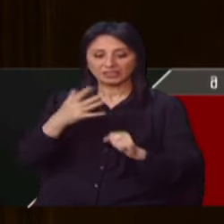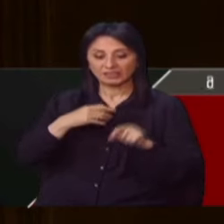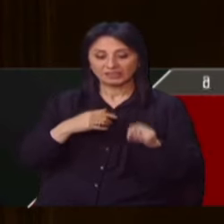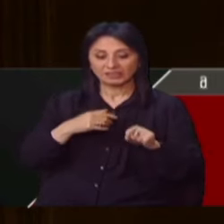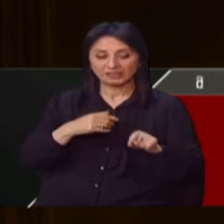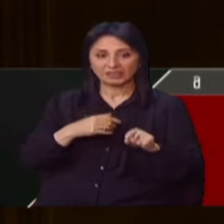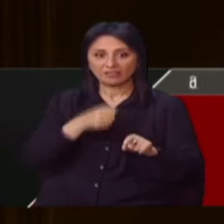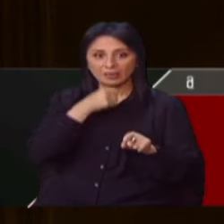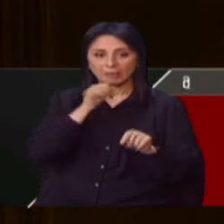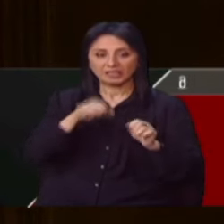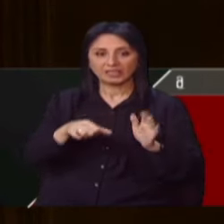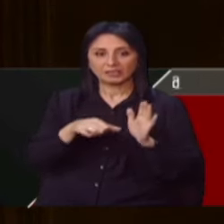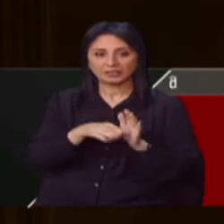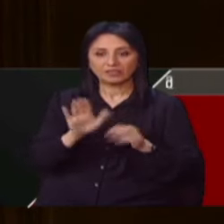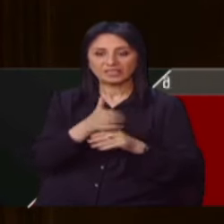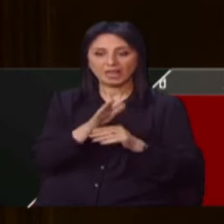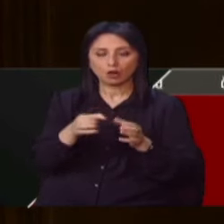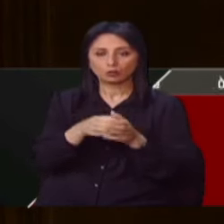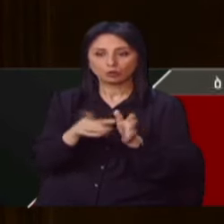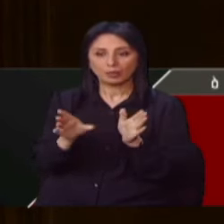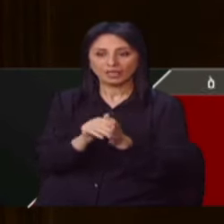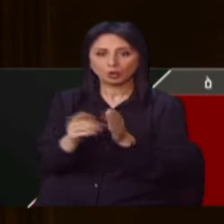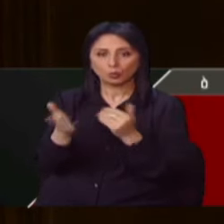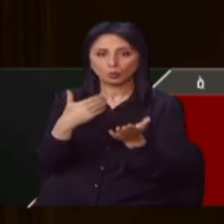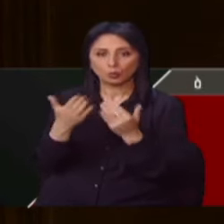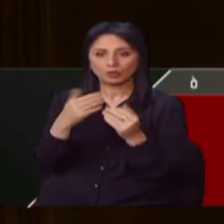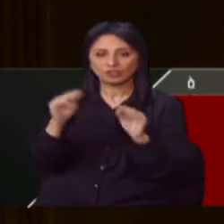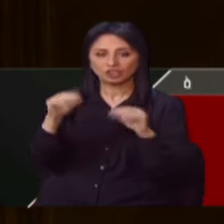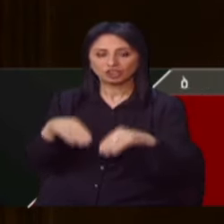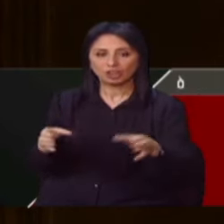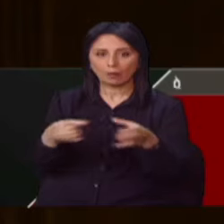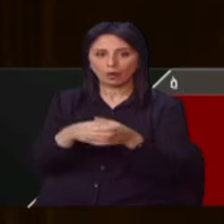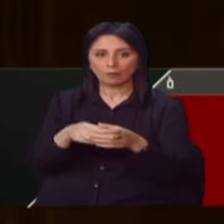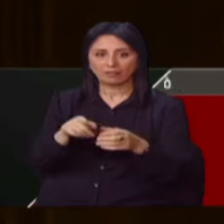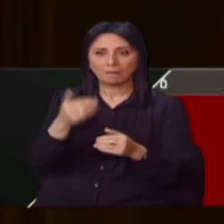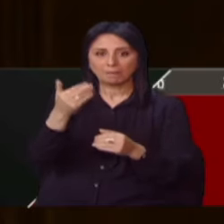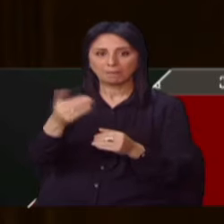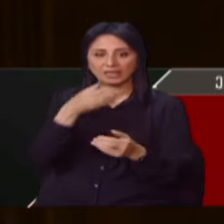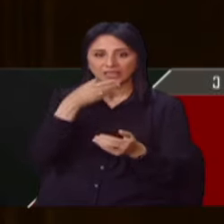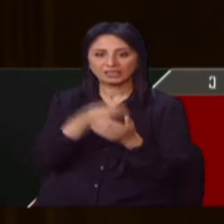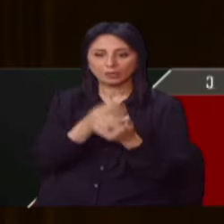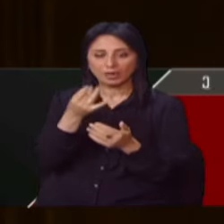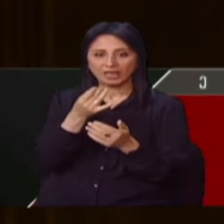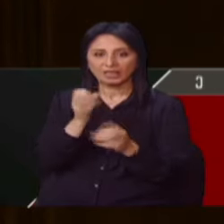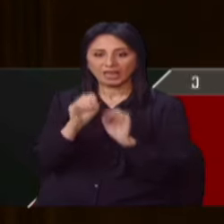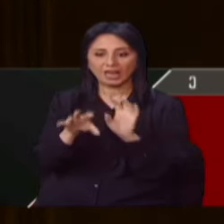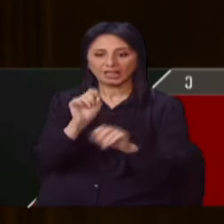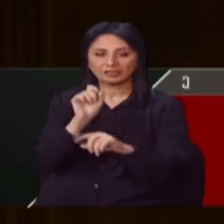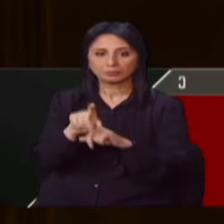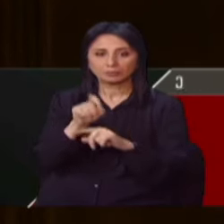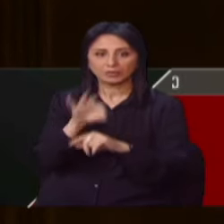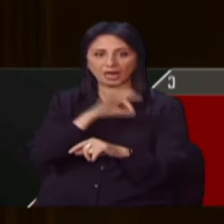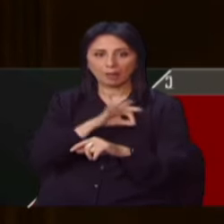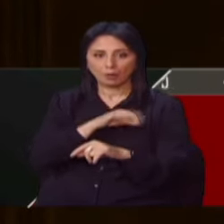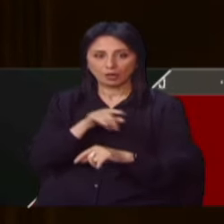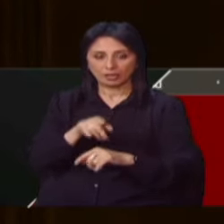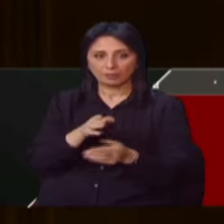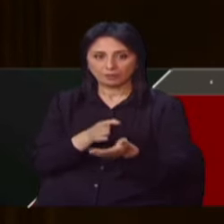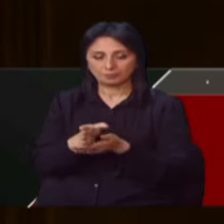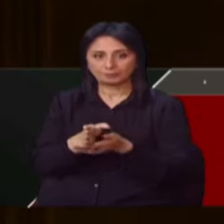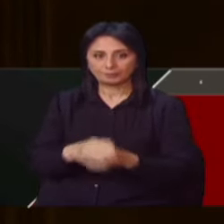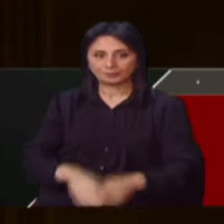საქართველოში მოქმედ მედია საშუალებებსა და ცალკეულ ჯგუფებთან ურთიერთობების ჩამოყალიბებისა და მათი საკუთარი ინტერესებისთვის გამოყენების მიმართულებით.